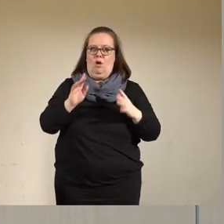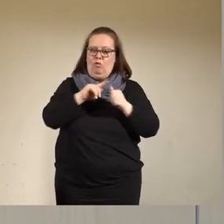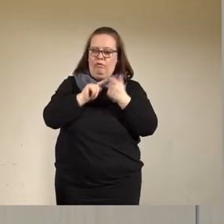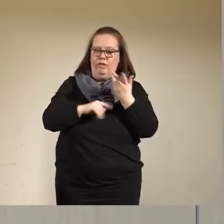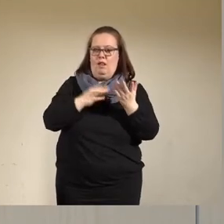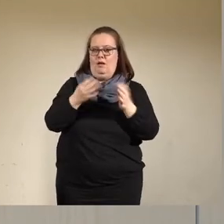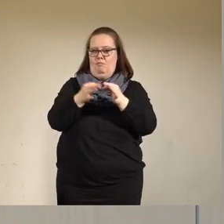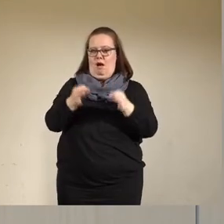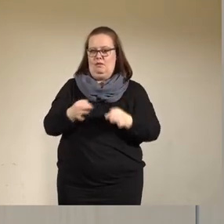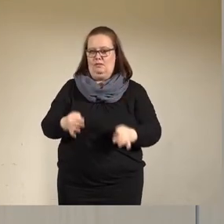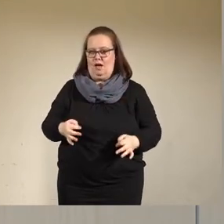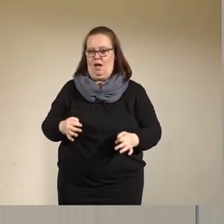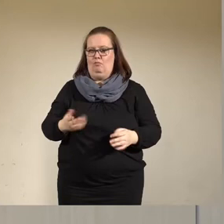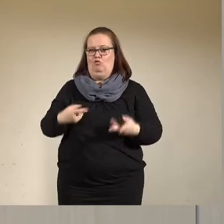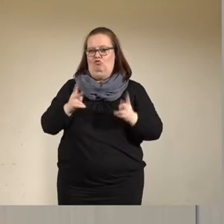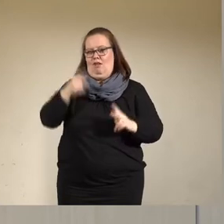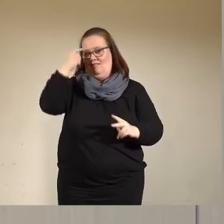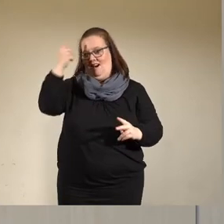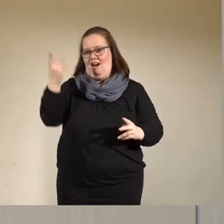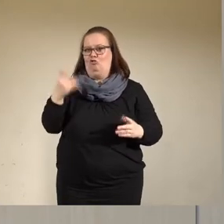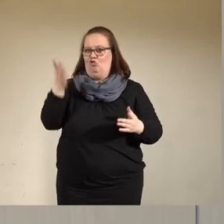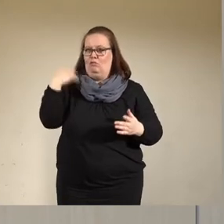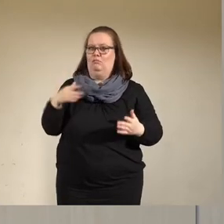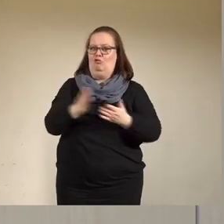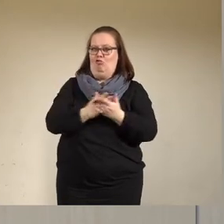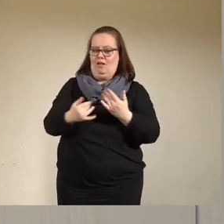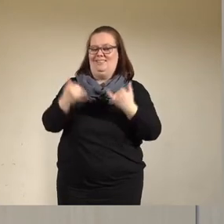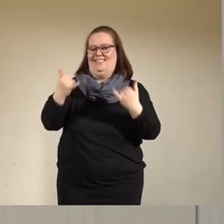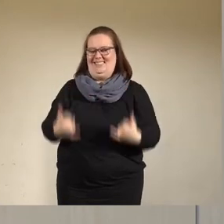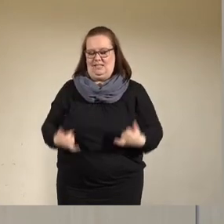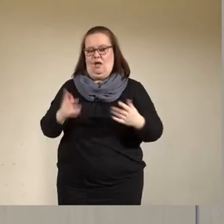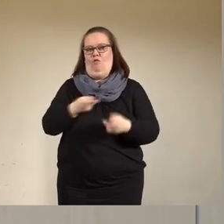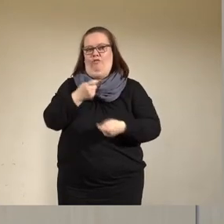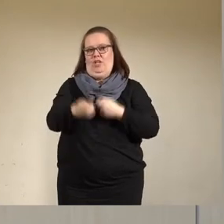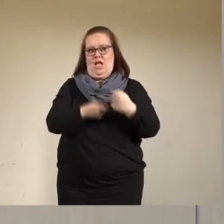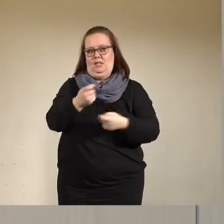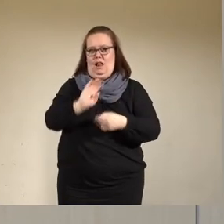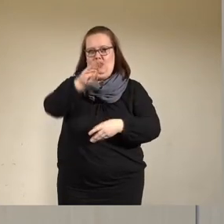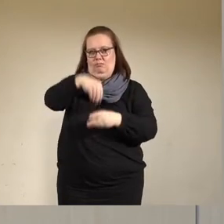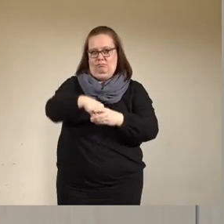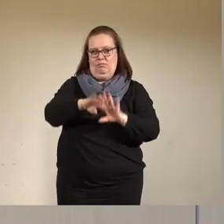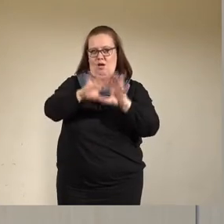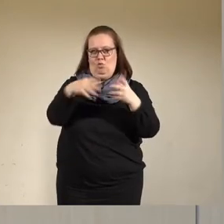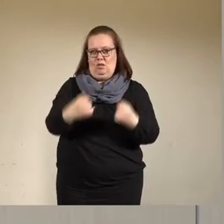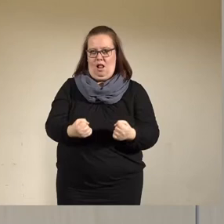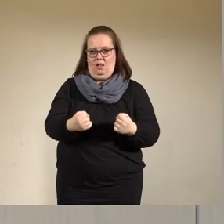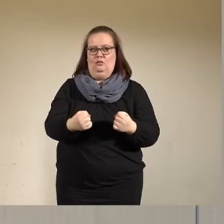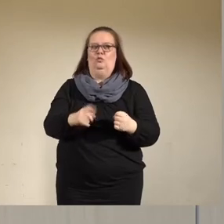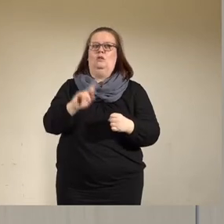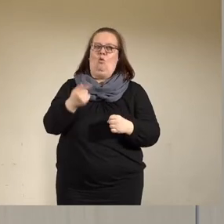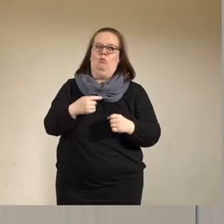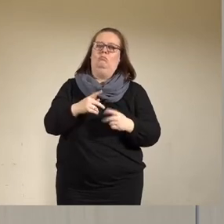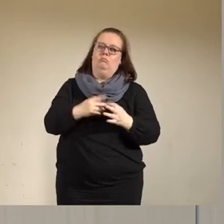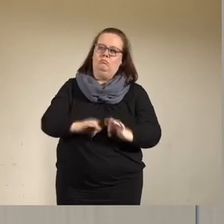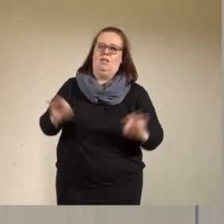viele Maßnahmen durch Beschlüsse im Stadtrat bereits getroffen, die wir jetzt auch finanziell untersetzen. Und es gibt